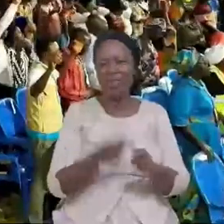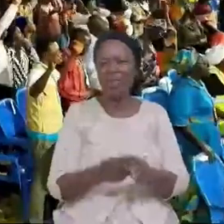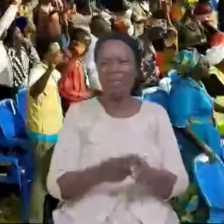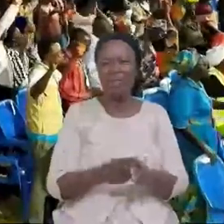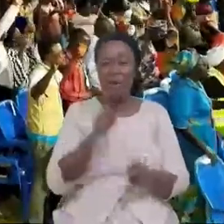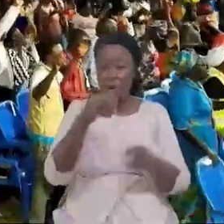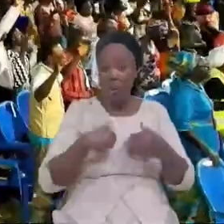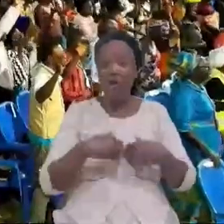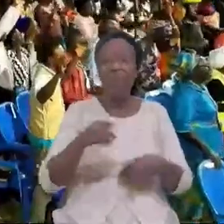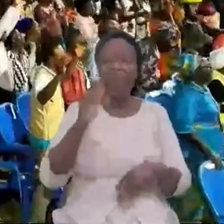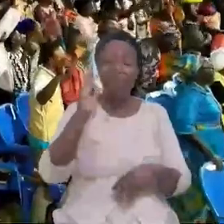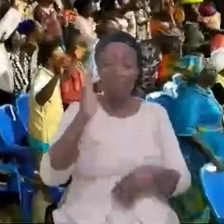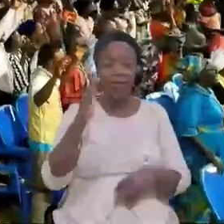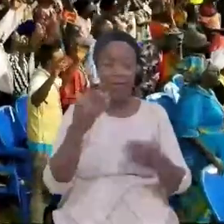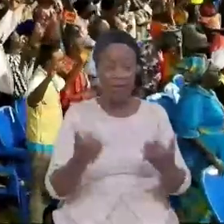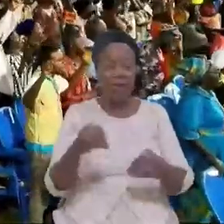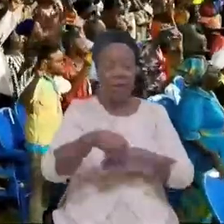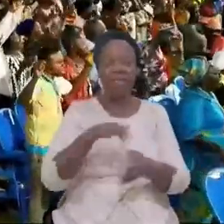Et vous avez un témoignage ce soir.